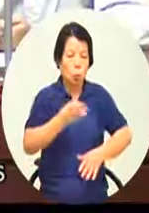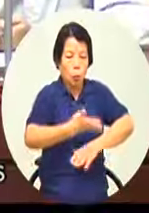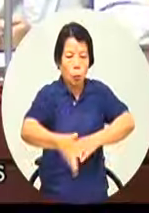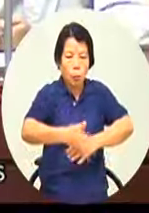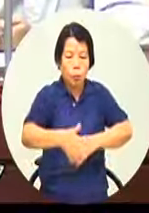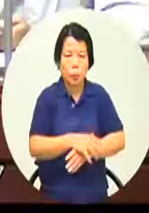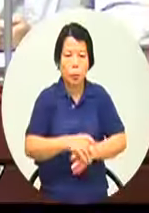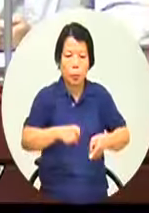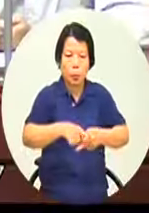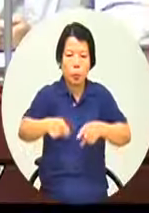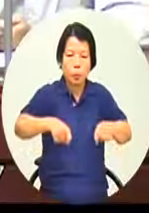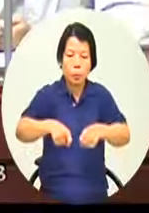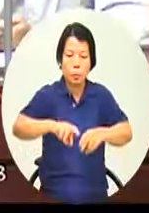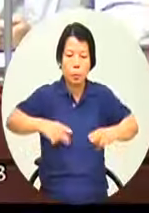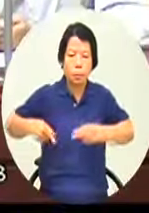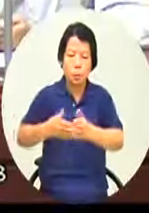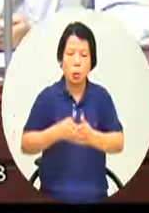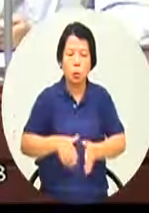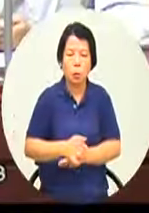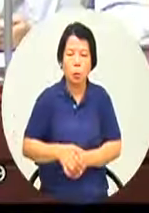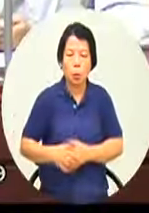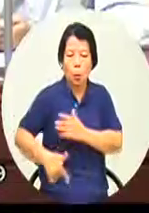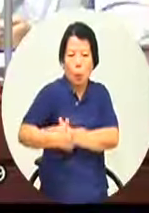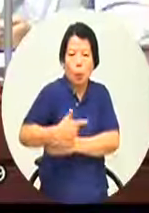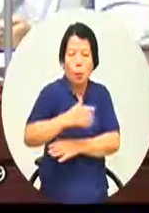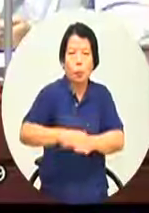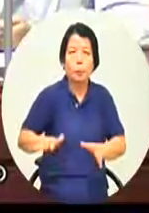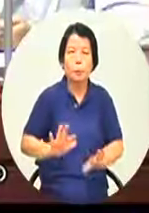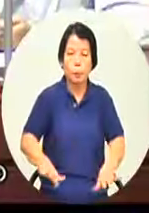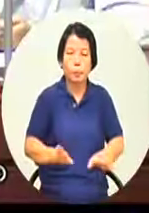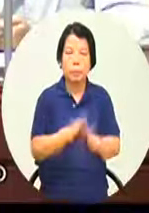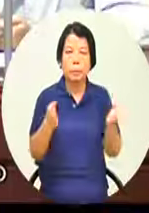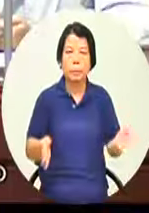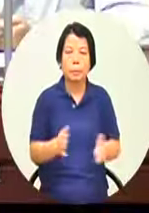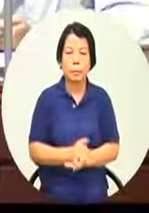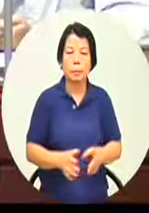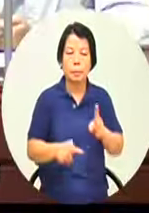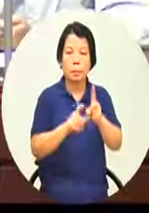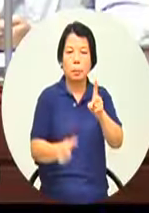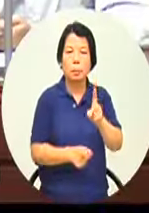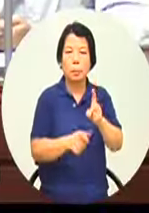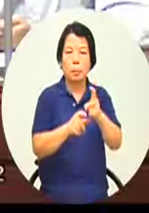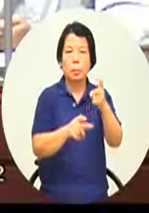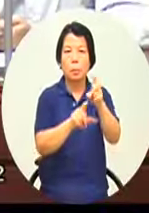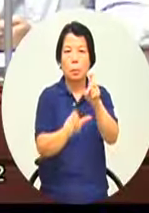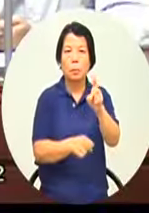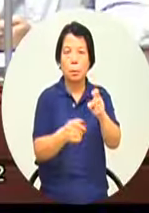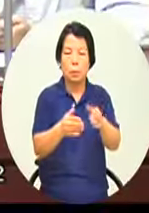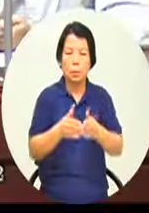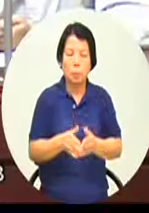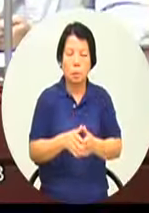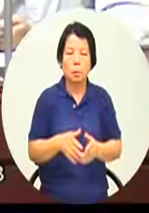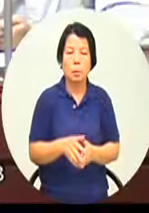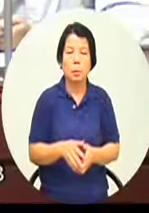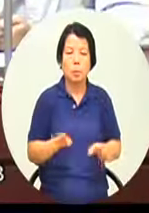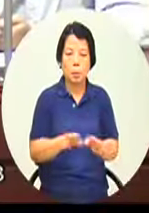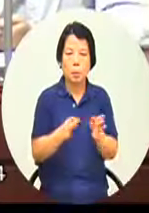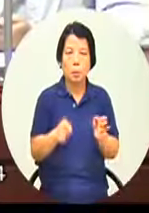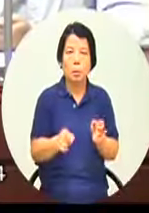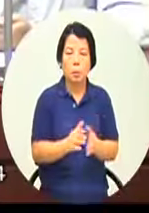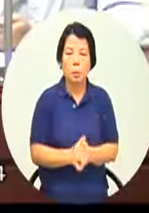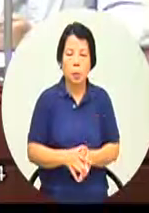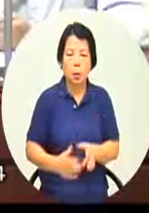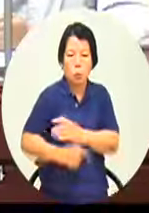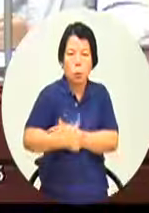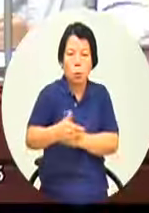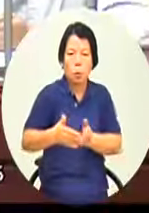间哈，这个部分我们会来加快。因为现在开始就是十一月开始过后就是非汛期，那我们是希望能够再赶